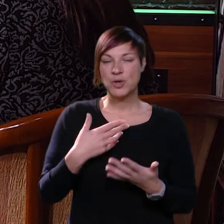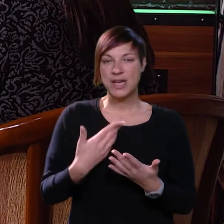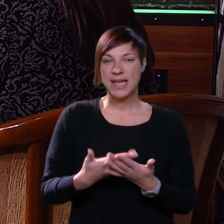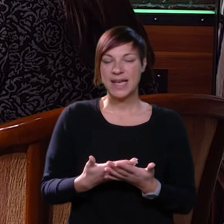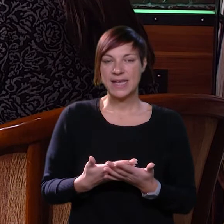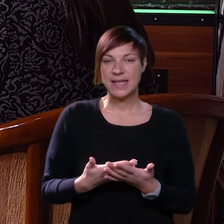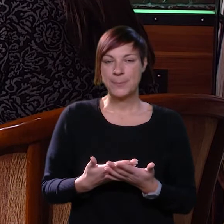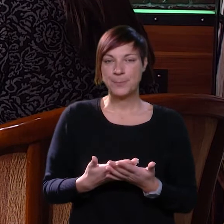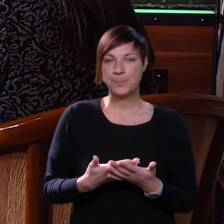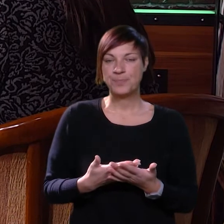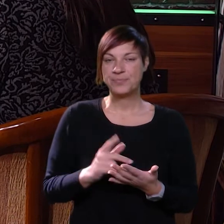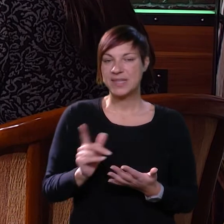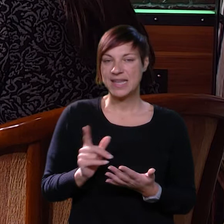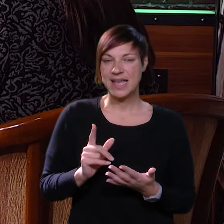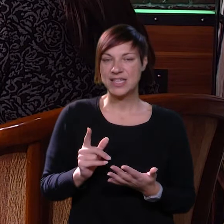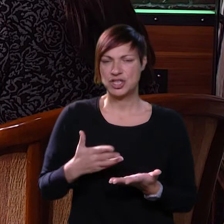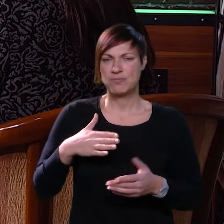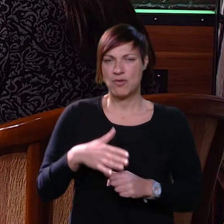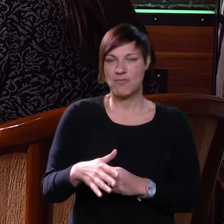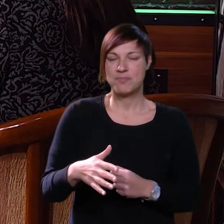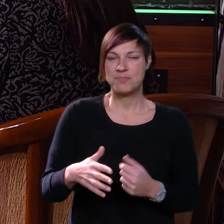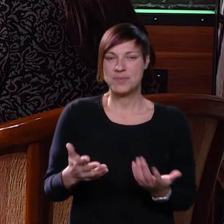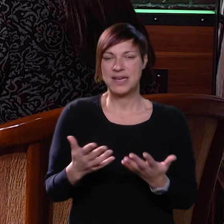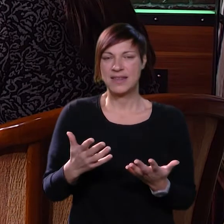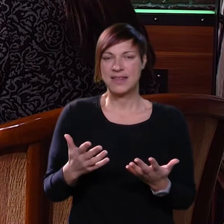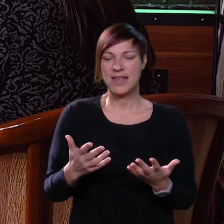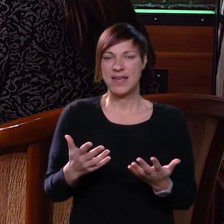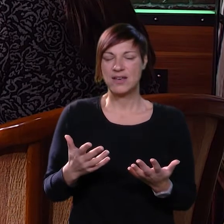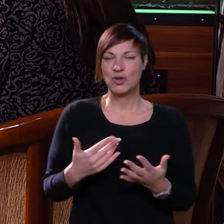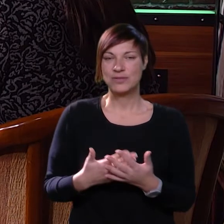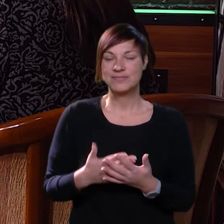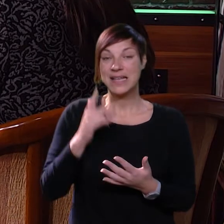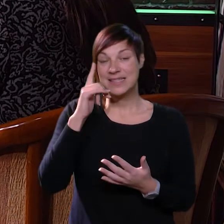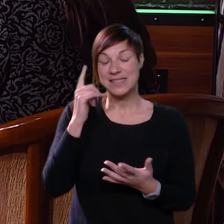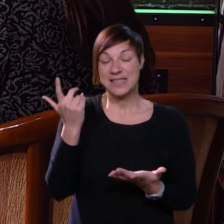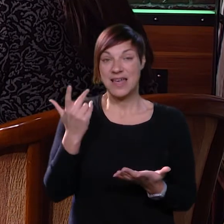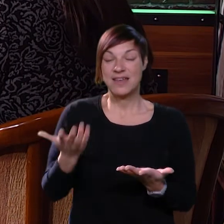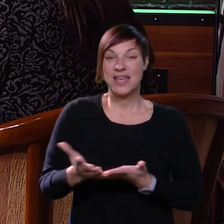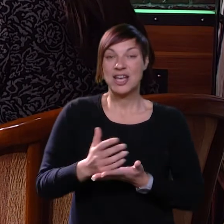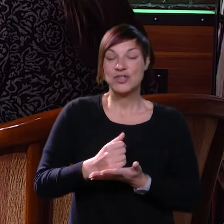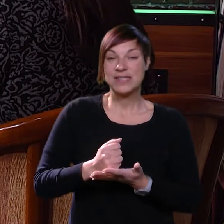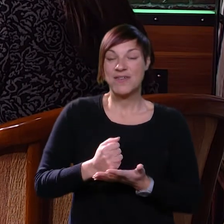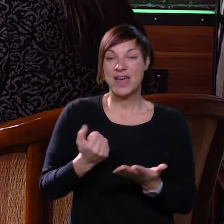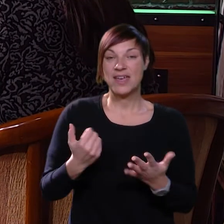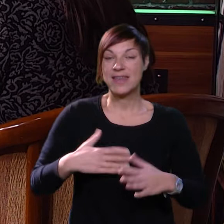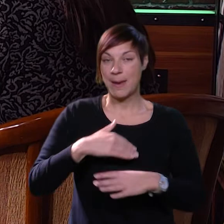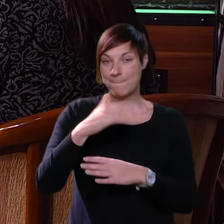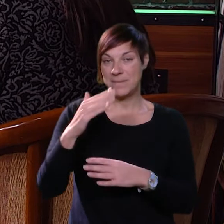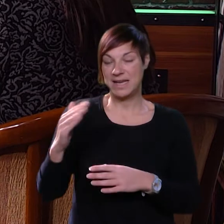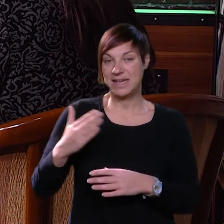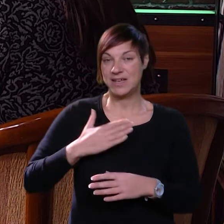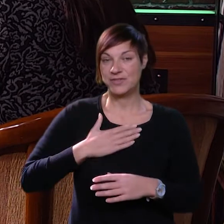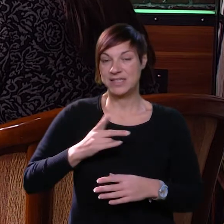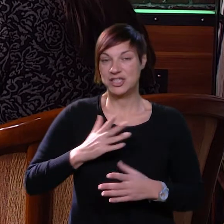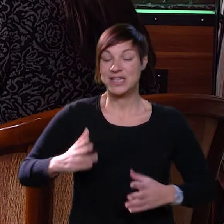rekli da nećemo ono upirati neko, ne znam, znanje ili osvajanje nekih planina